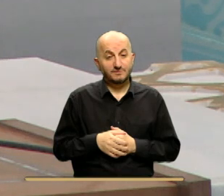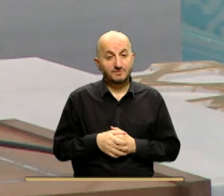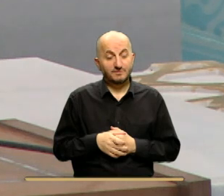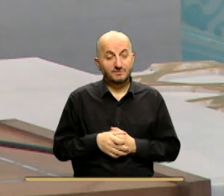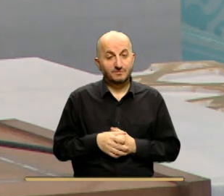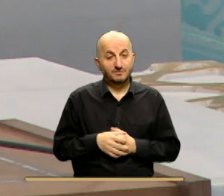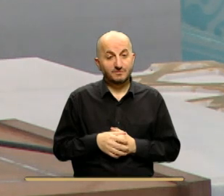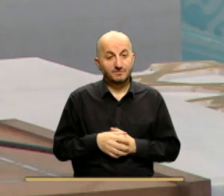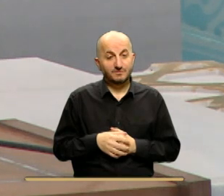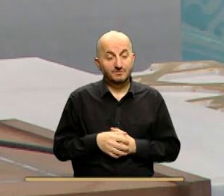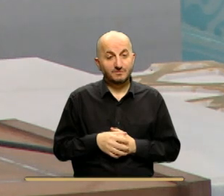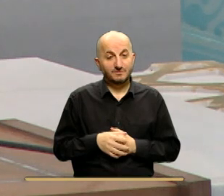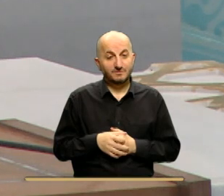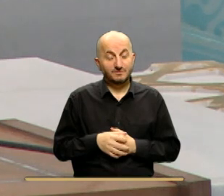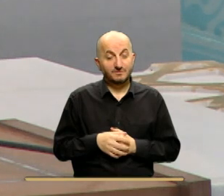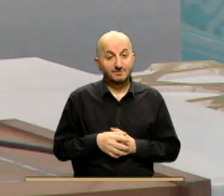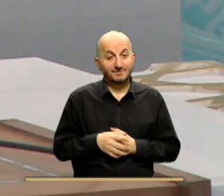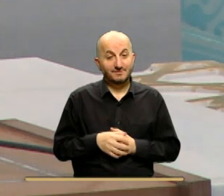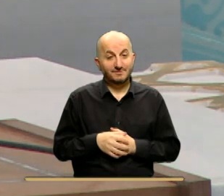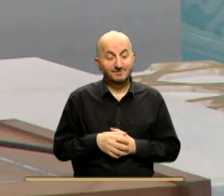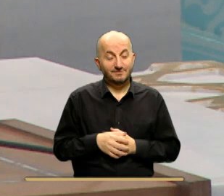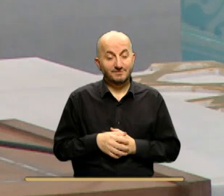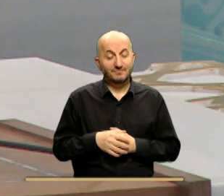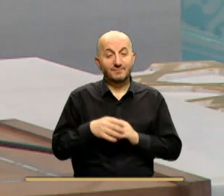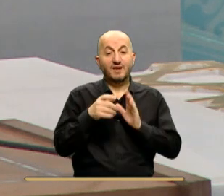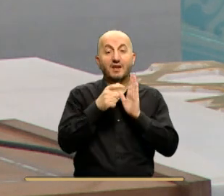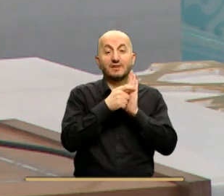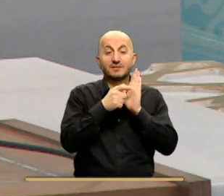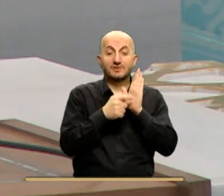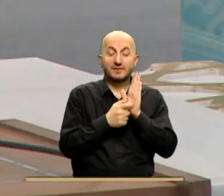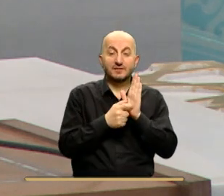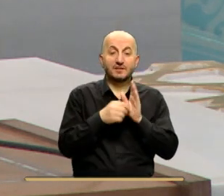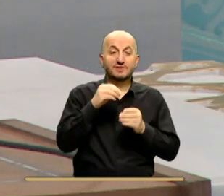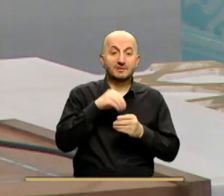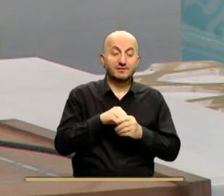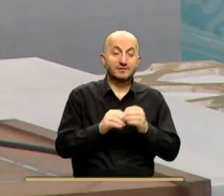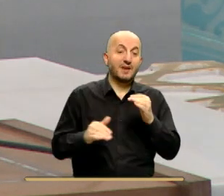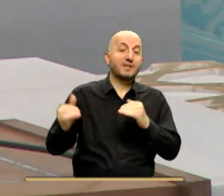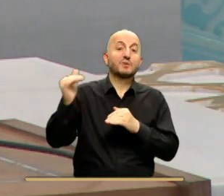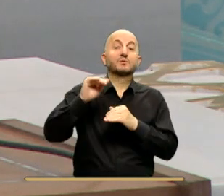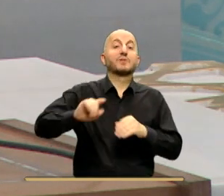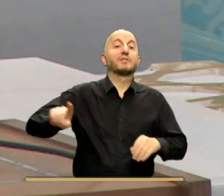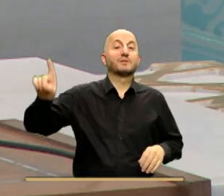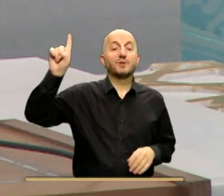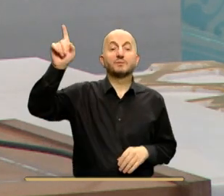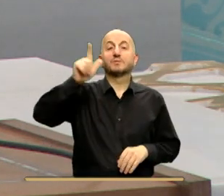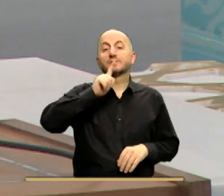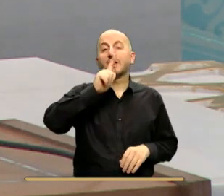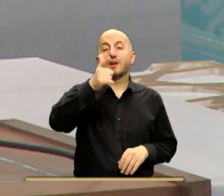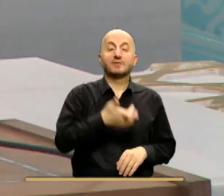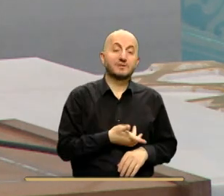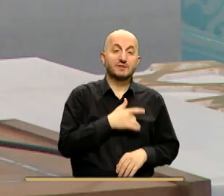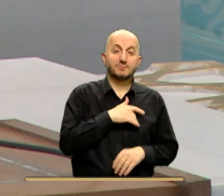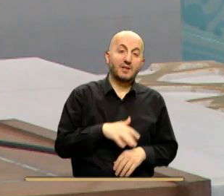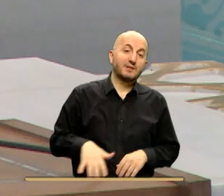hayra leallekum tuflihûn. Ayet-i cellesinde Yüce Rabbimiz, ey iman